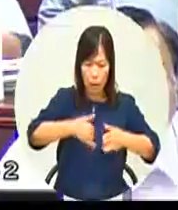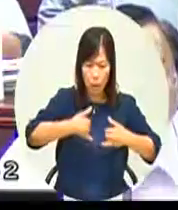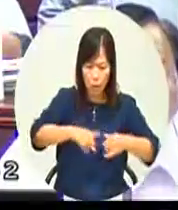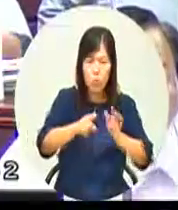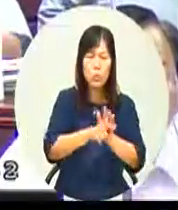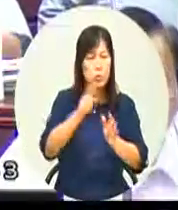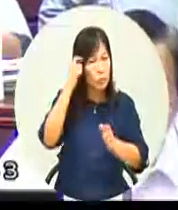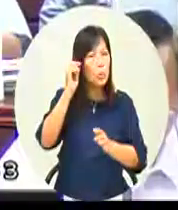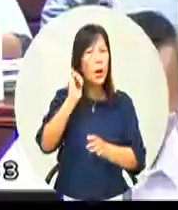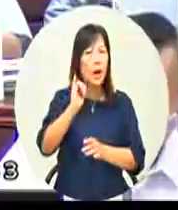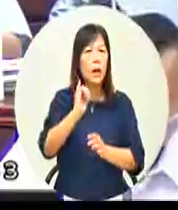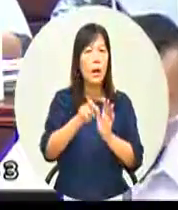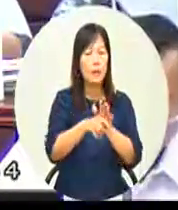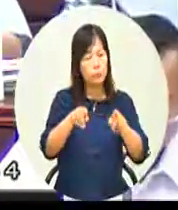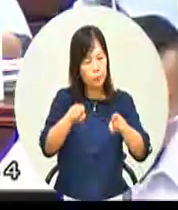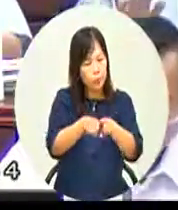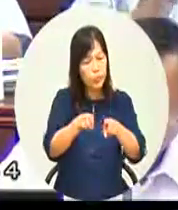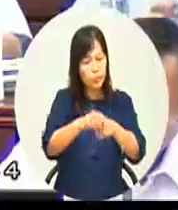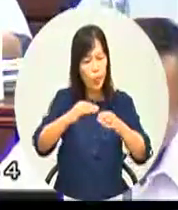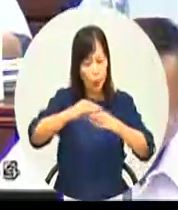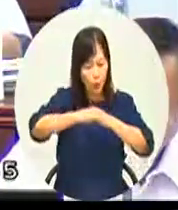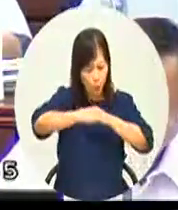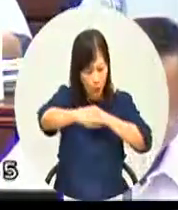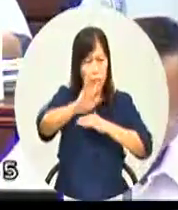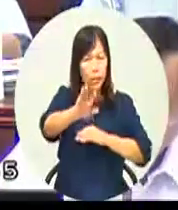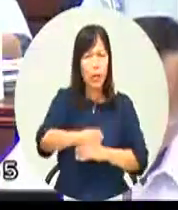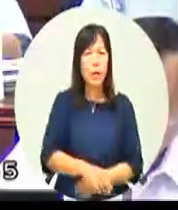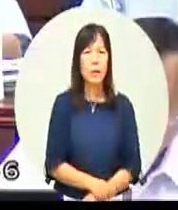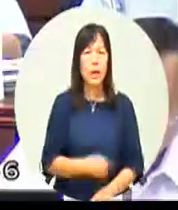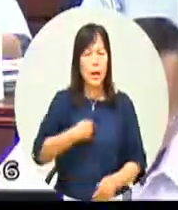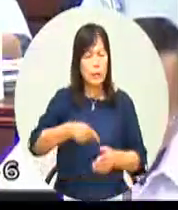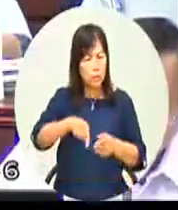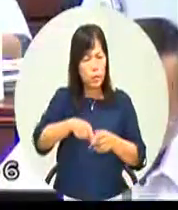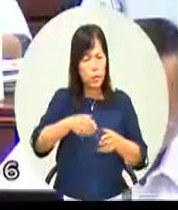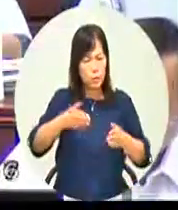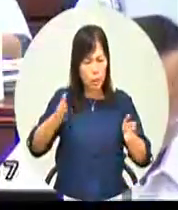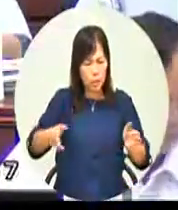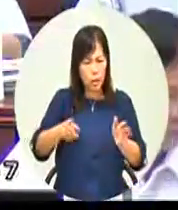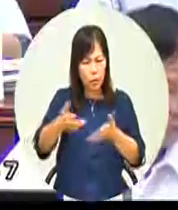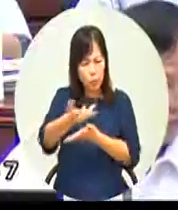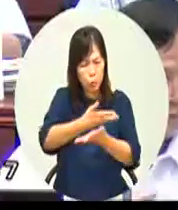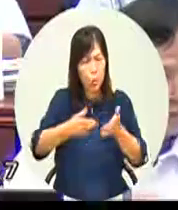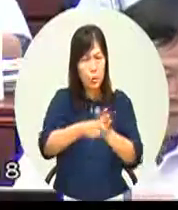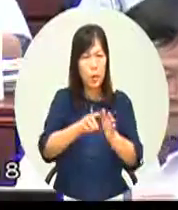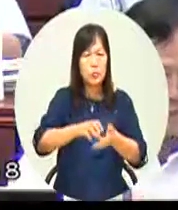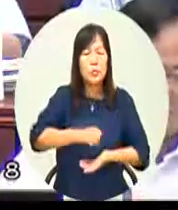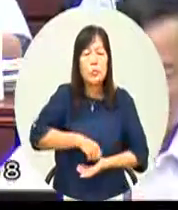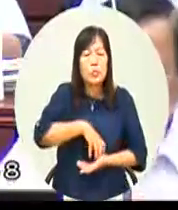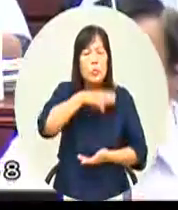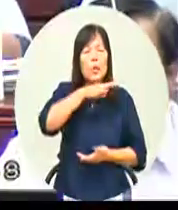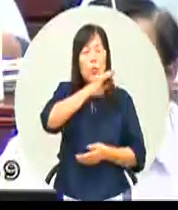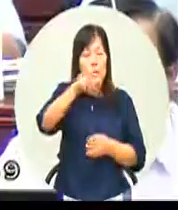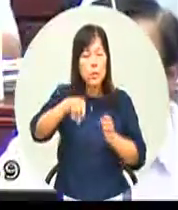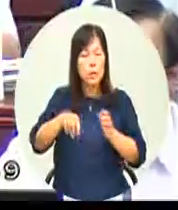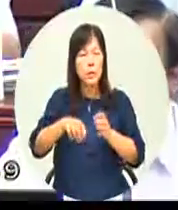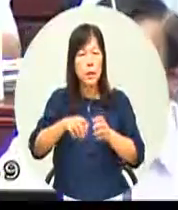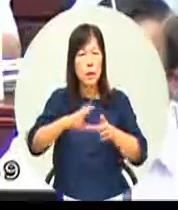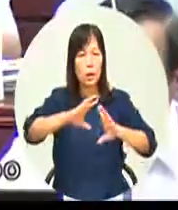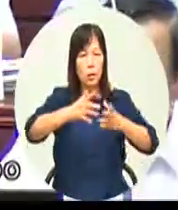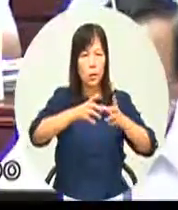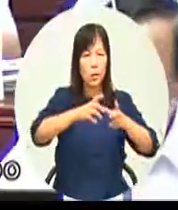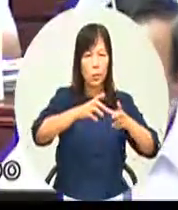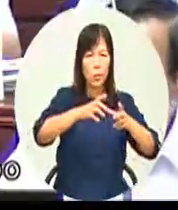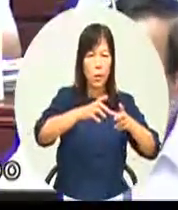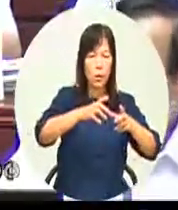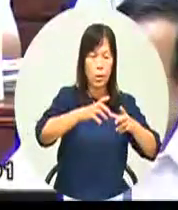是还算平坦的。所以这个部分如果要协调。其实它有一段是在寿山国家公园的风景区